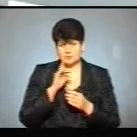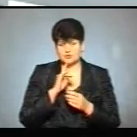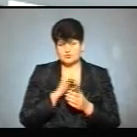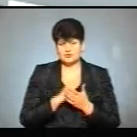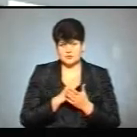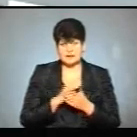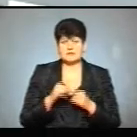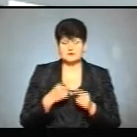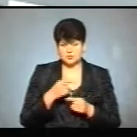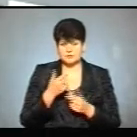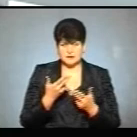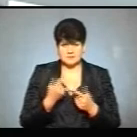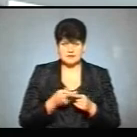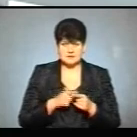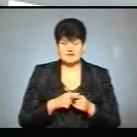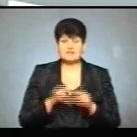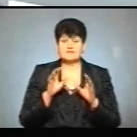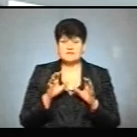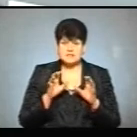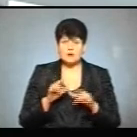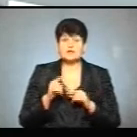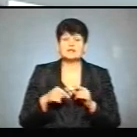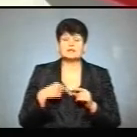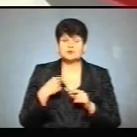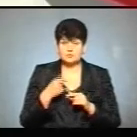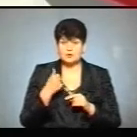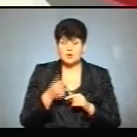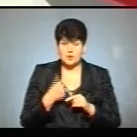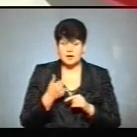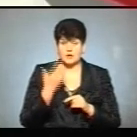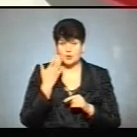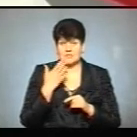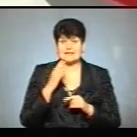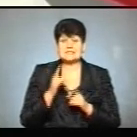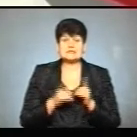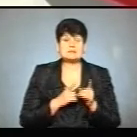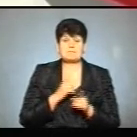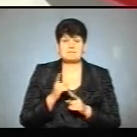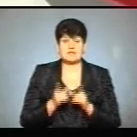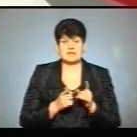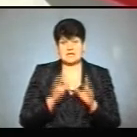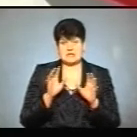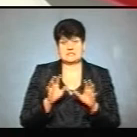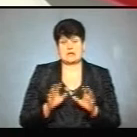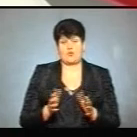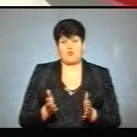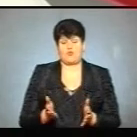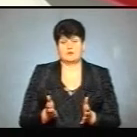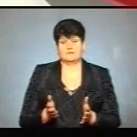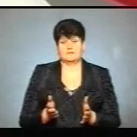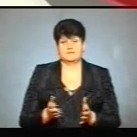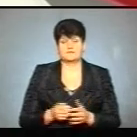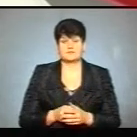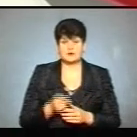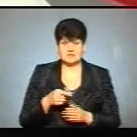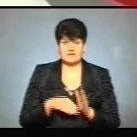рік також це поки що передбачено. В законі і на наступні роки, аж коли змінять закон. Ну, власне, саме сьогодні Верховна